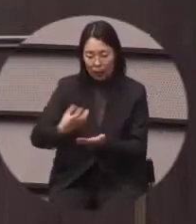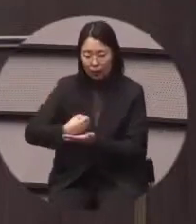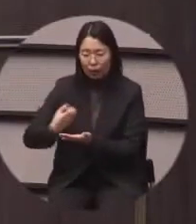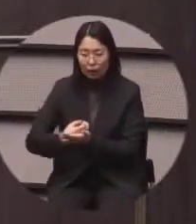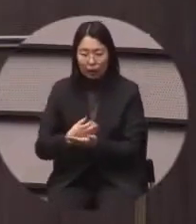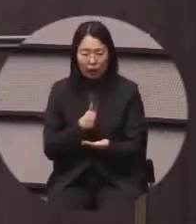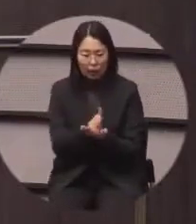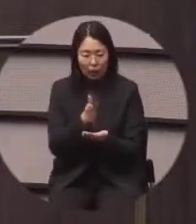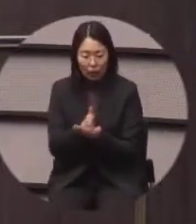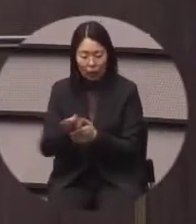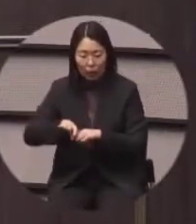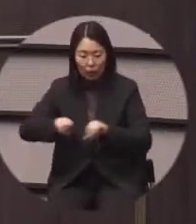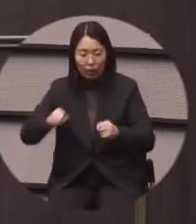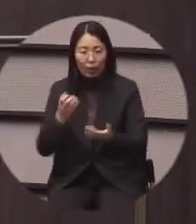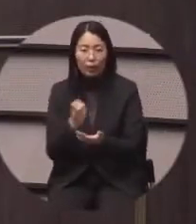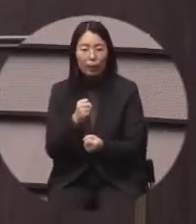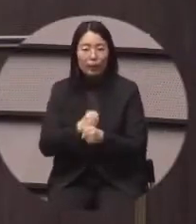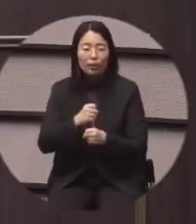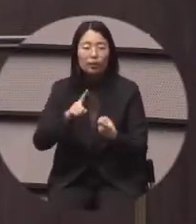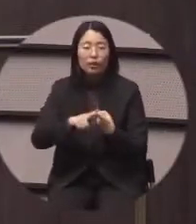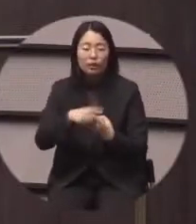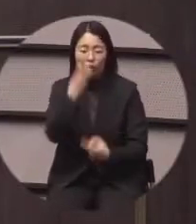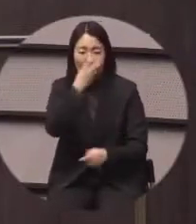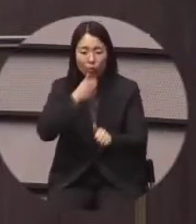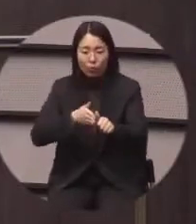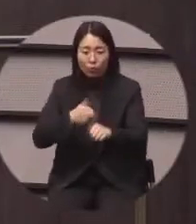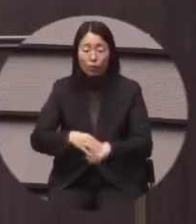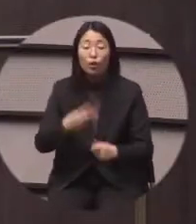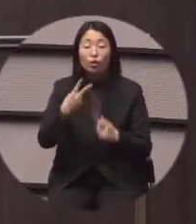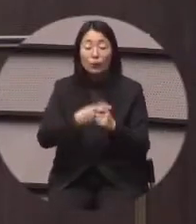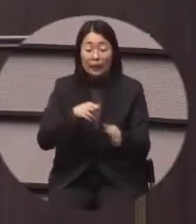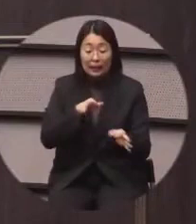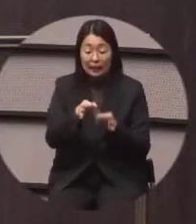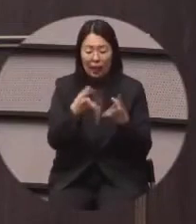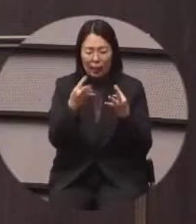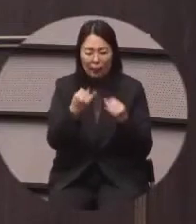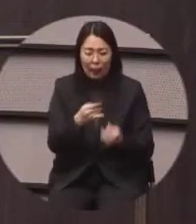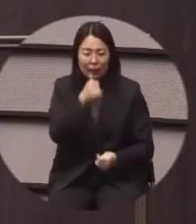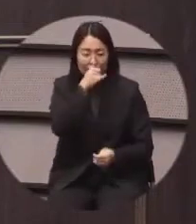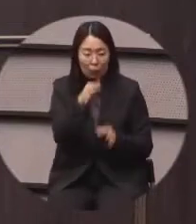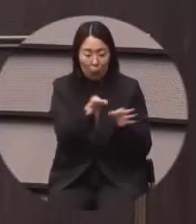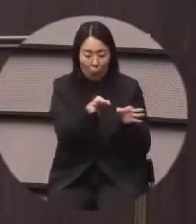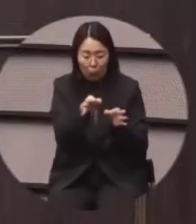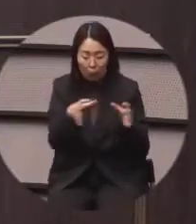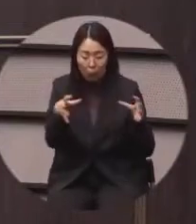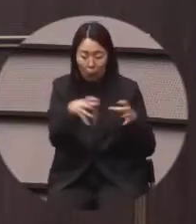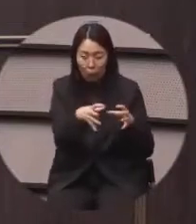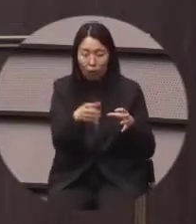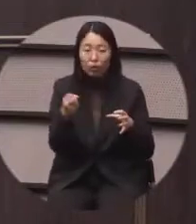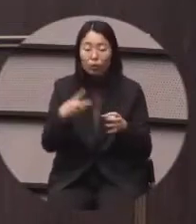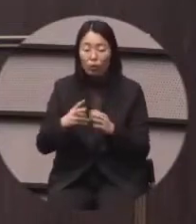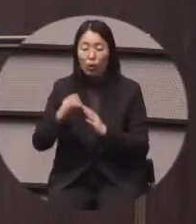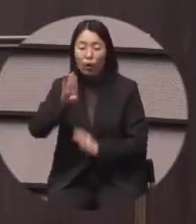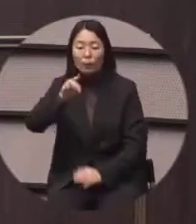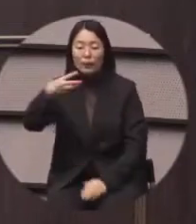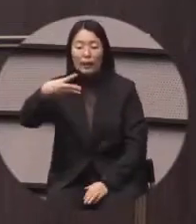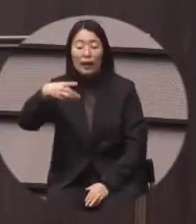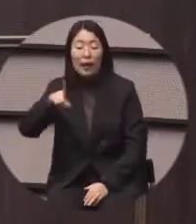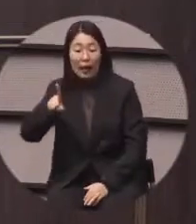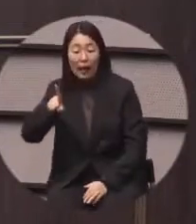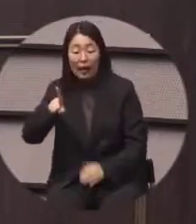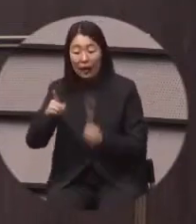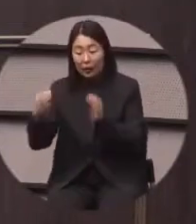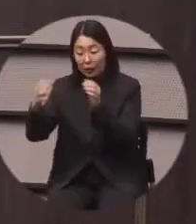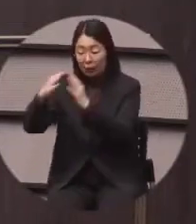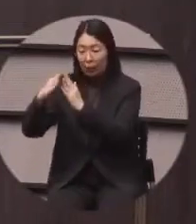주시기 바랍니다. 둘째, 상업용 건물이 즐비한 대로변과 빌라가 많은 마을 안길별 폐기물 수집